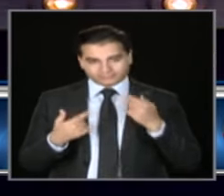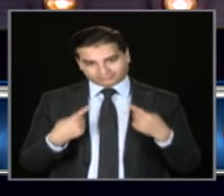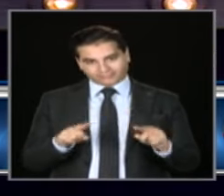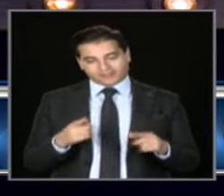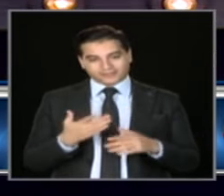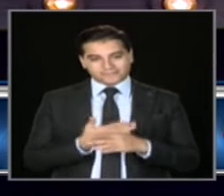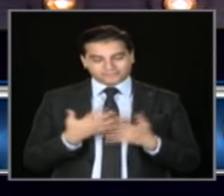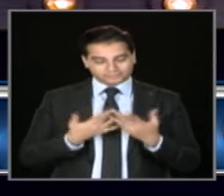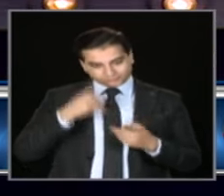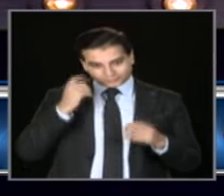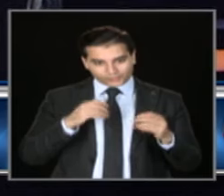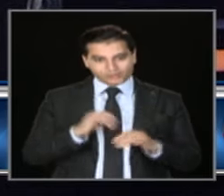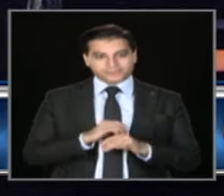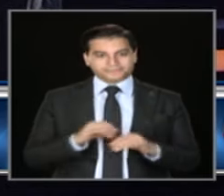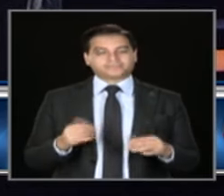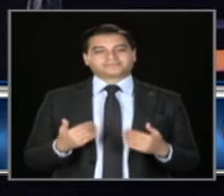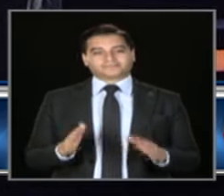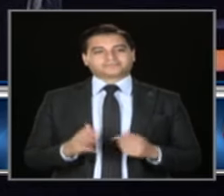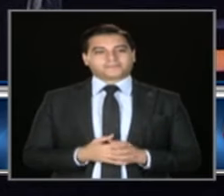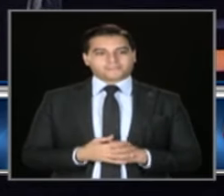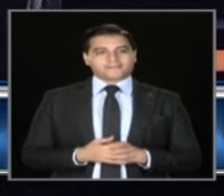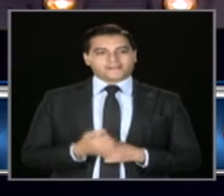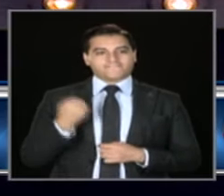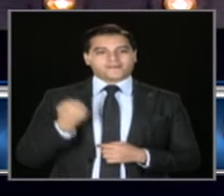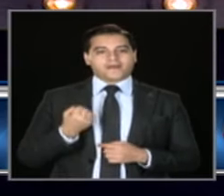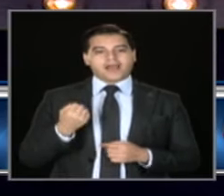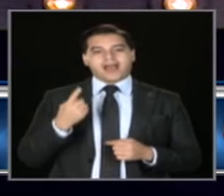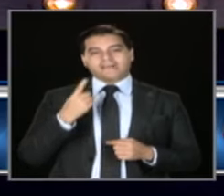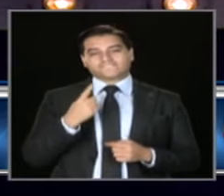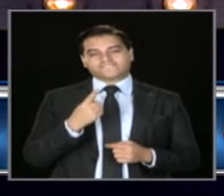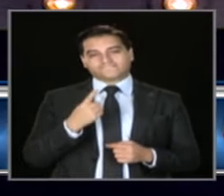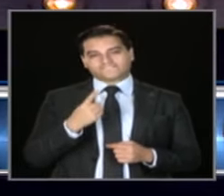كتر التوتر مش قادرين تفكر 1152